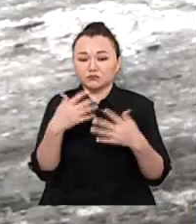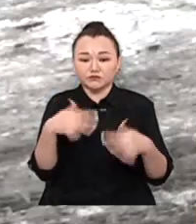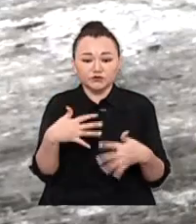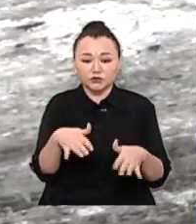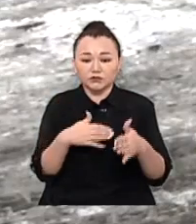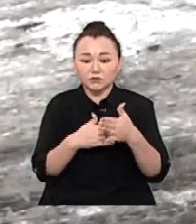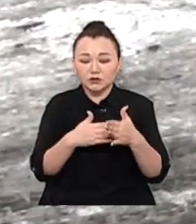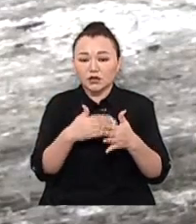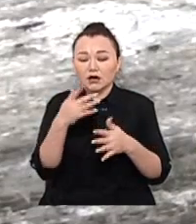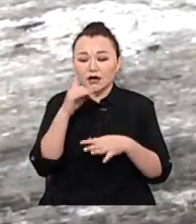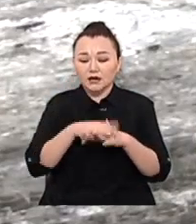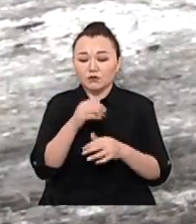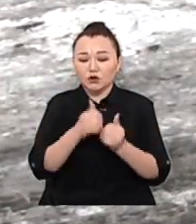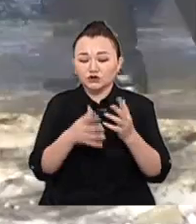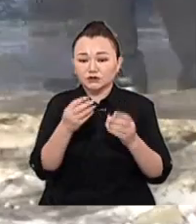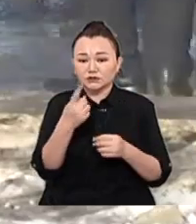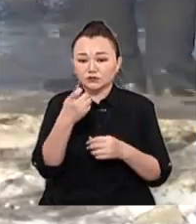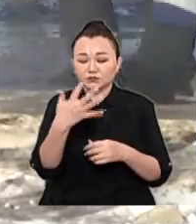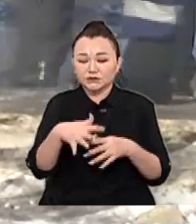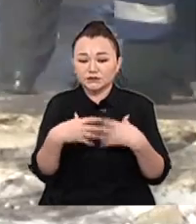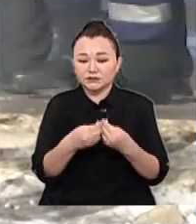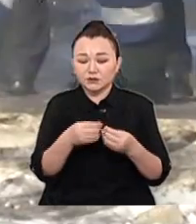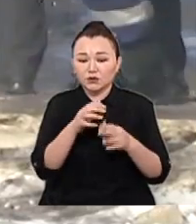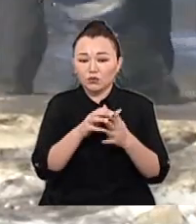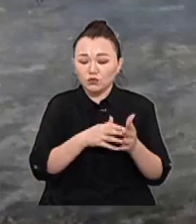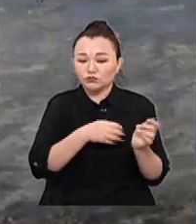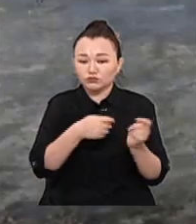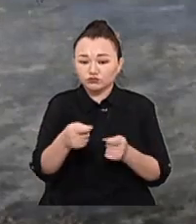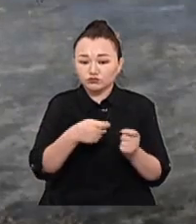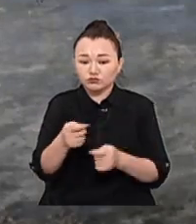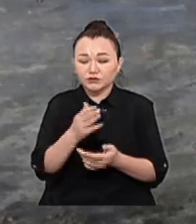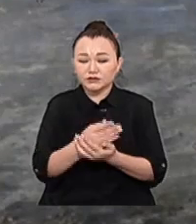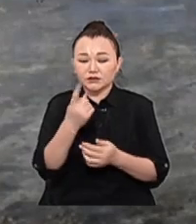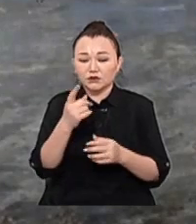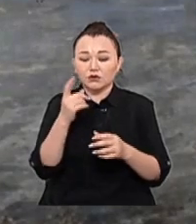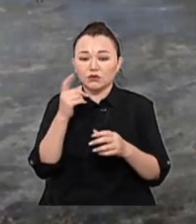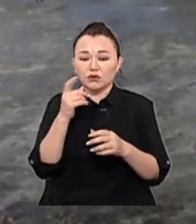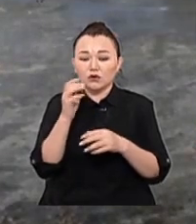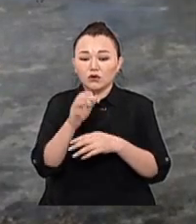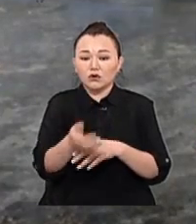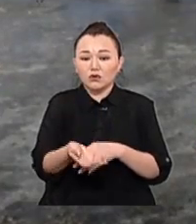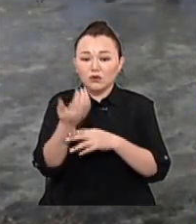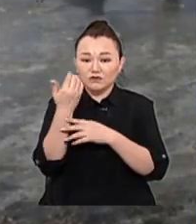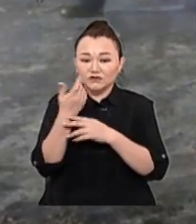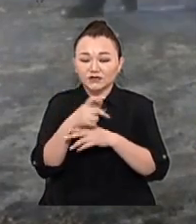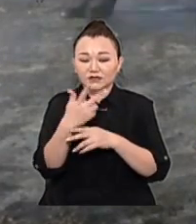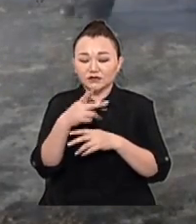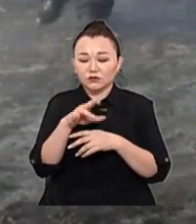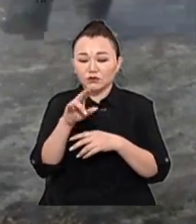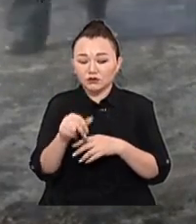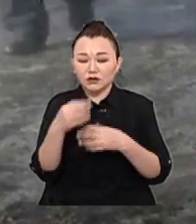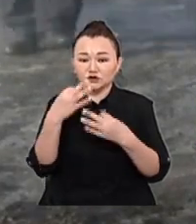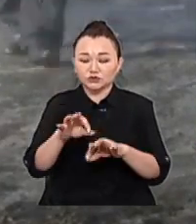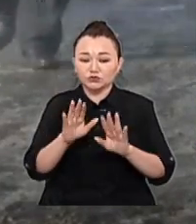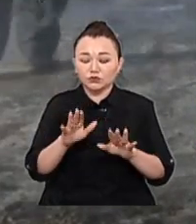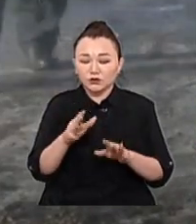деген әкімдік өкілдері күнделікті 150 отбасына көмір жеткізіліп жатыр деді. Бір көпшіктен жіберіп отық, 3,5 тонна, 3-3 тонна мен 3-8